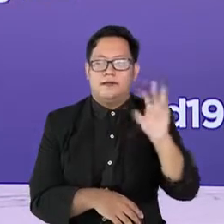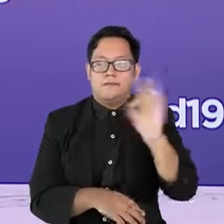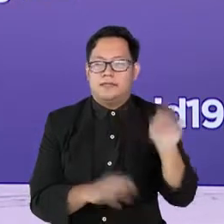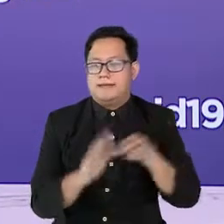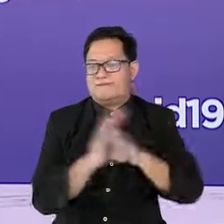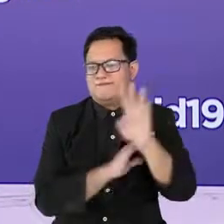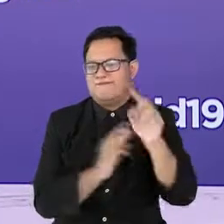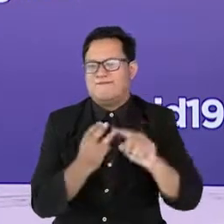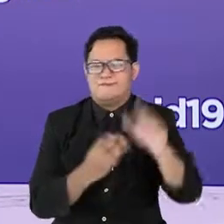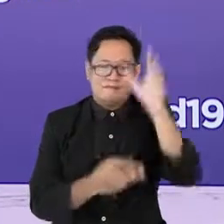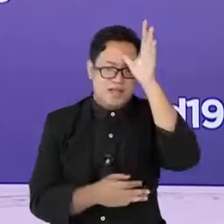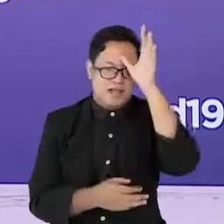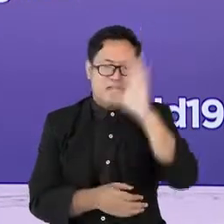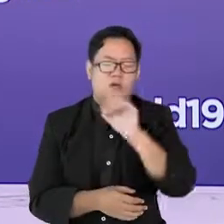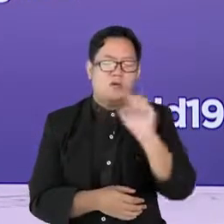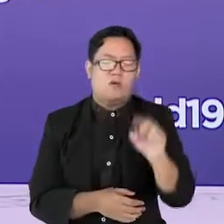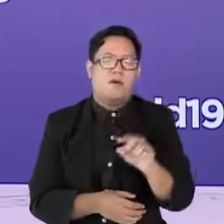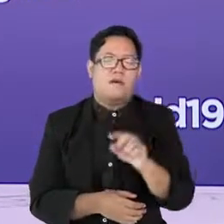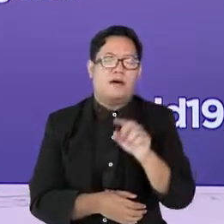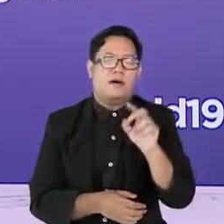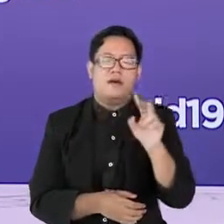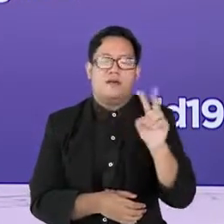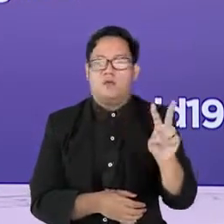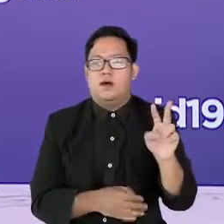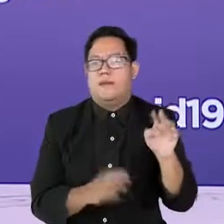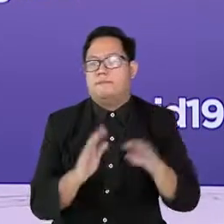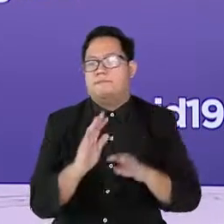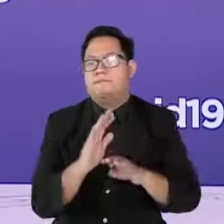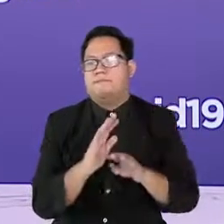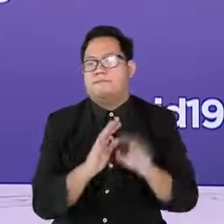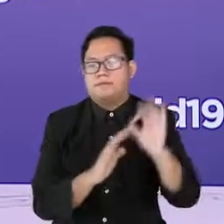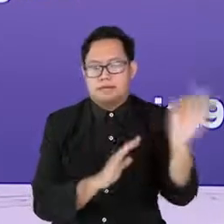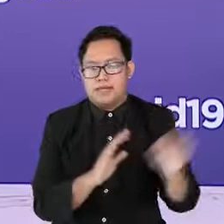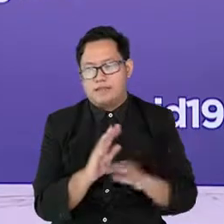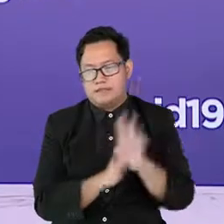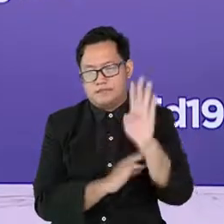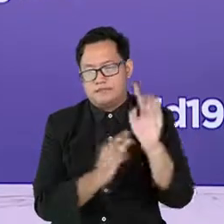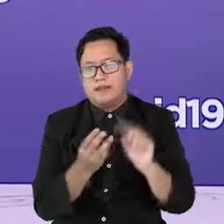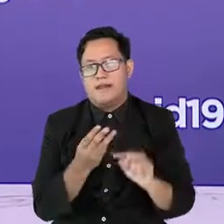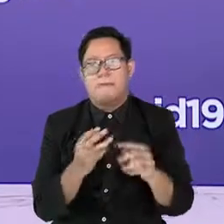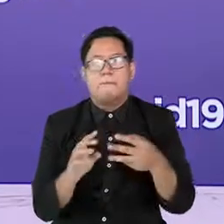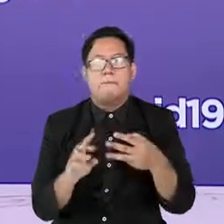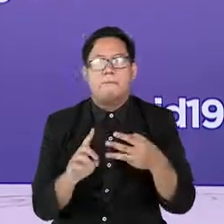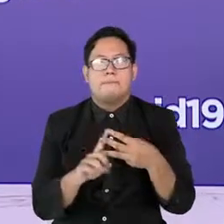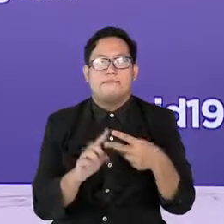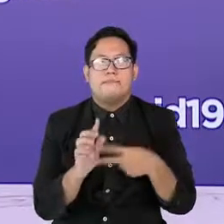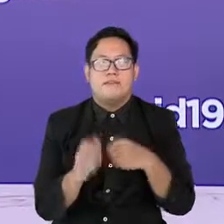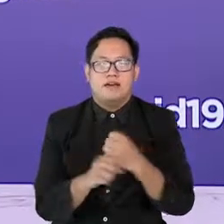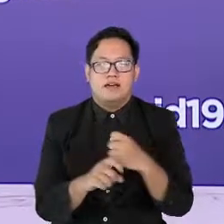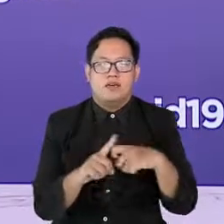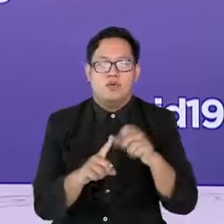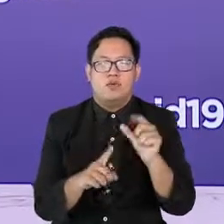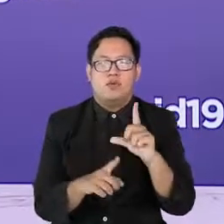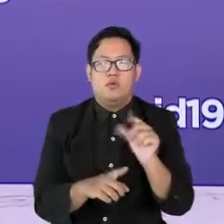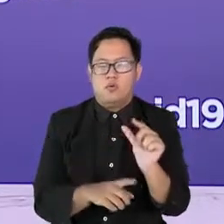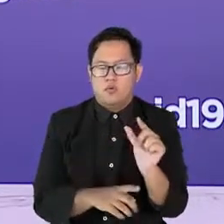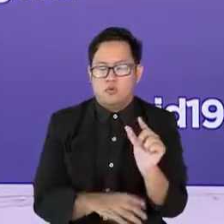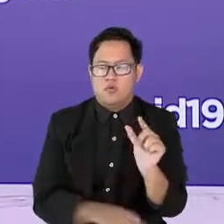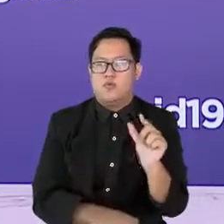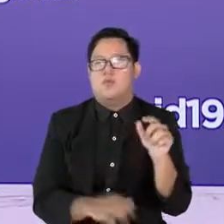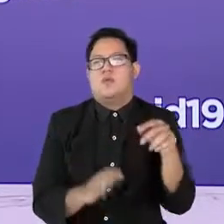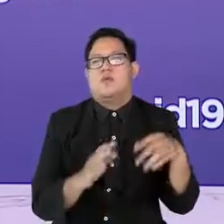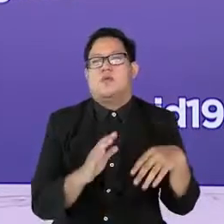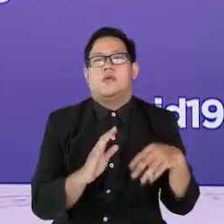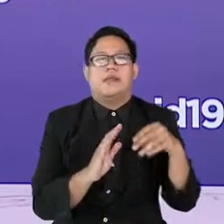0,24 persen serta Bengkulu naik 0,7 persen hal ini menunjukkan bahwa secara